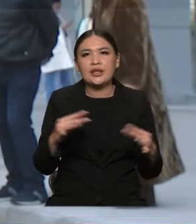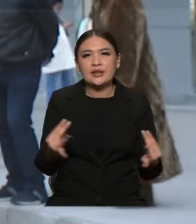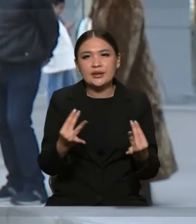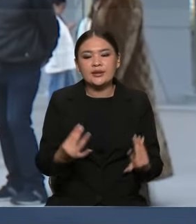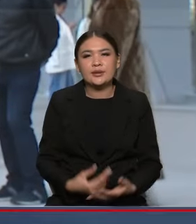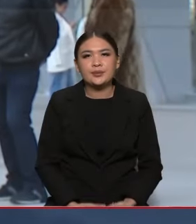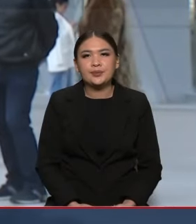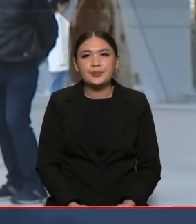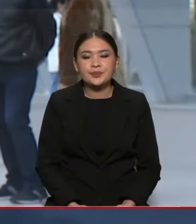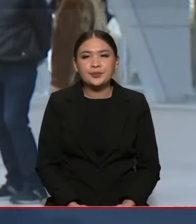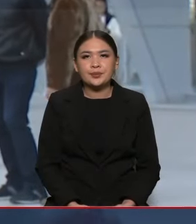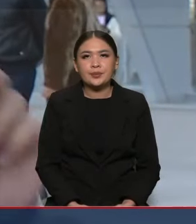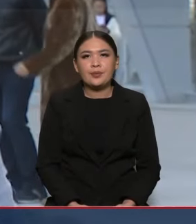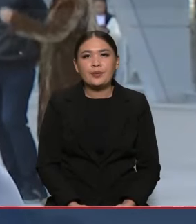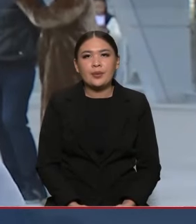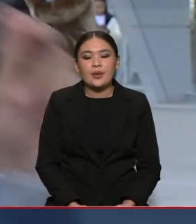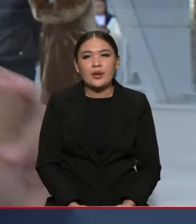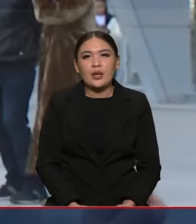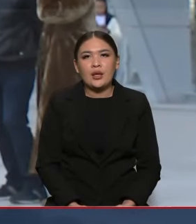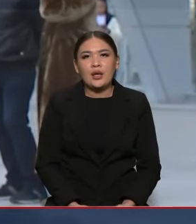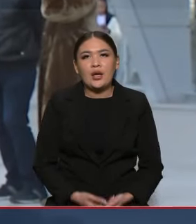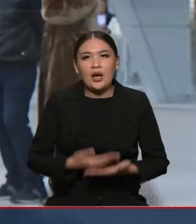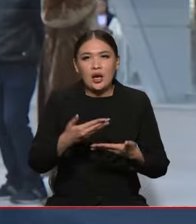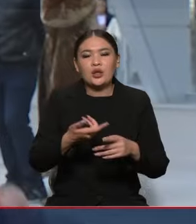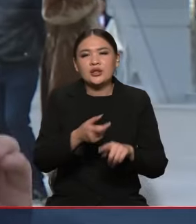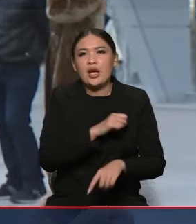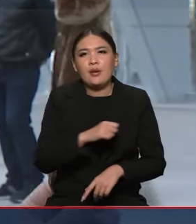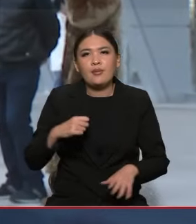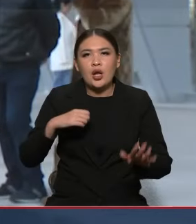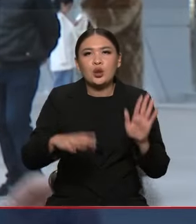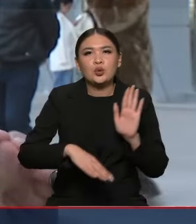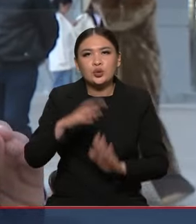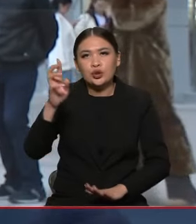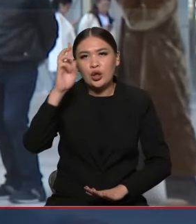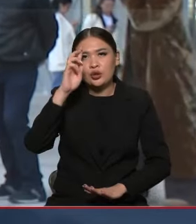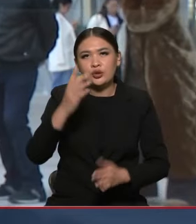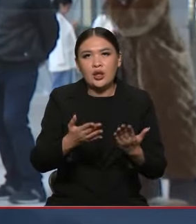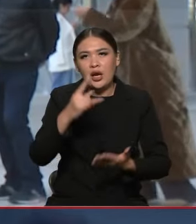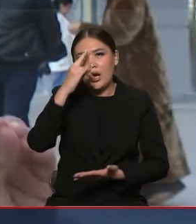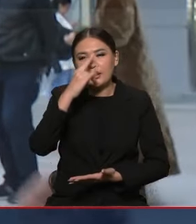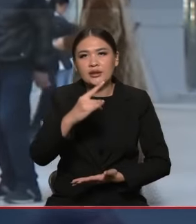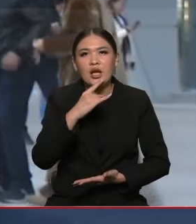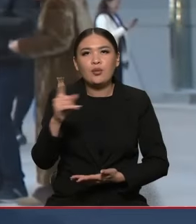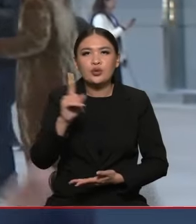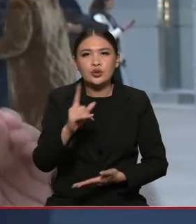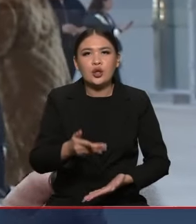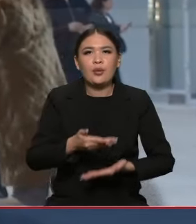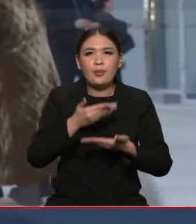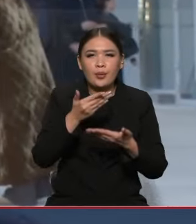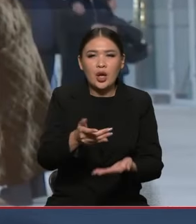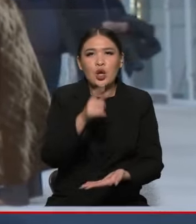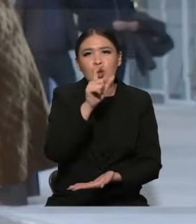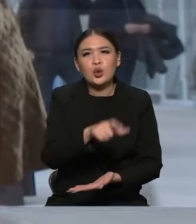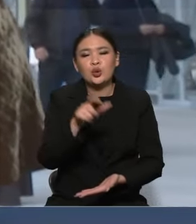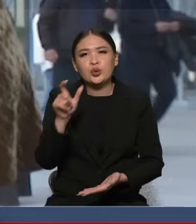Впечатление, просто гостеприимство, это просто самое-самое лучшее. Самая лучшая страна, это, я думаю, Казахстан, потому что гостеприимство, люди